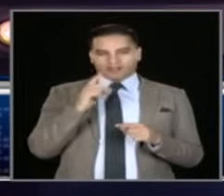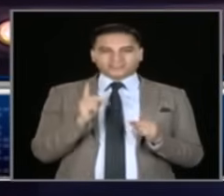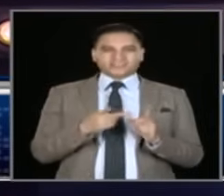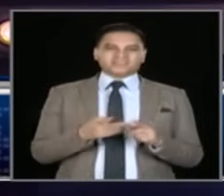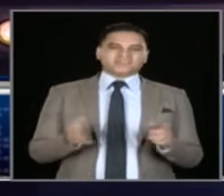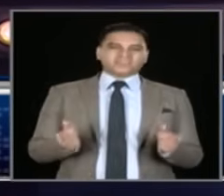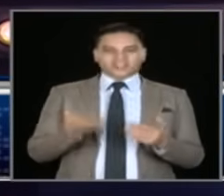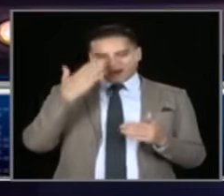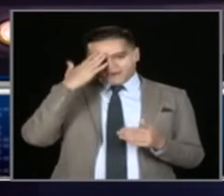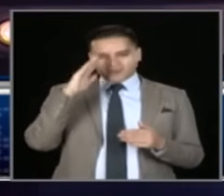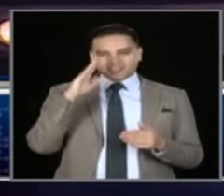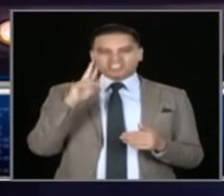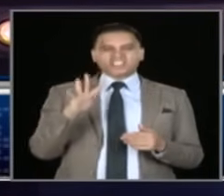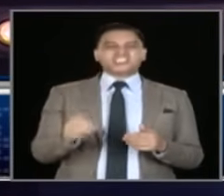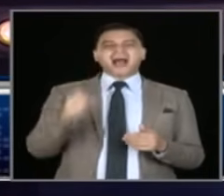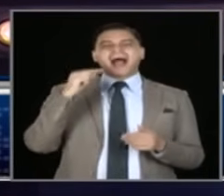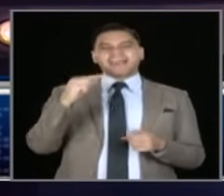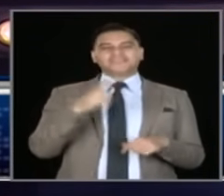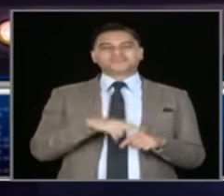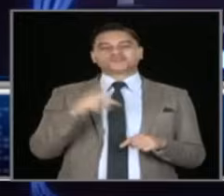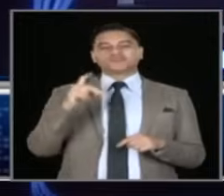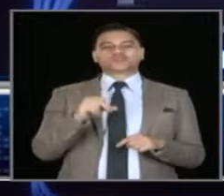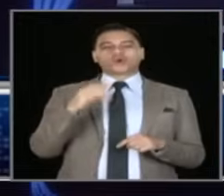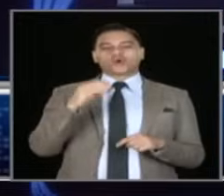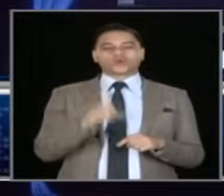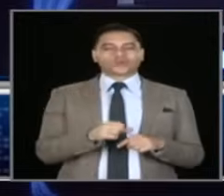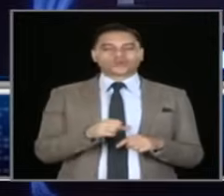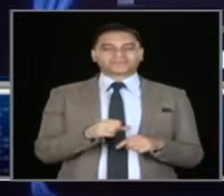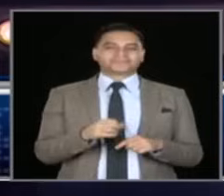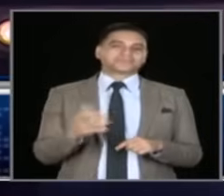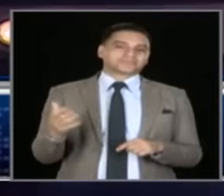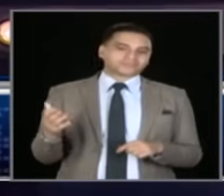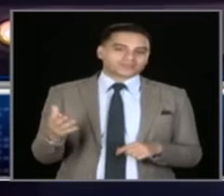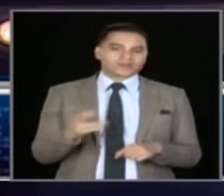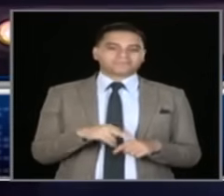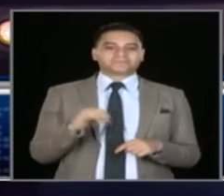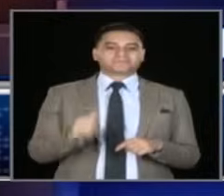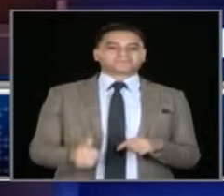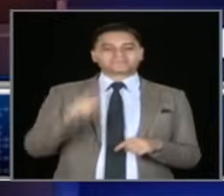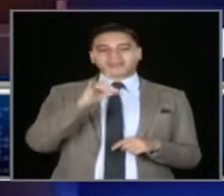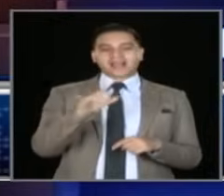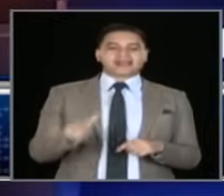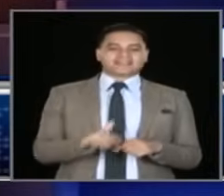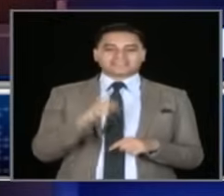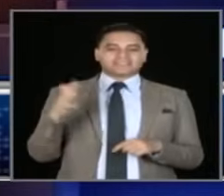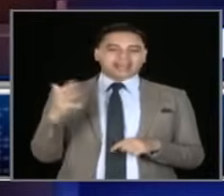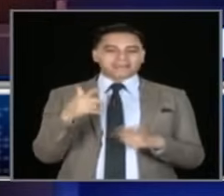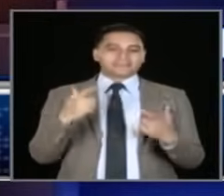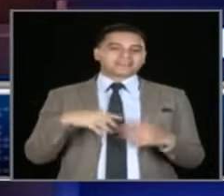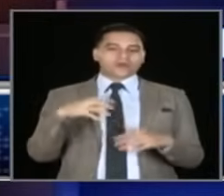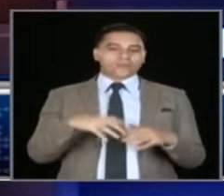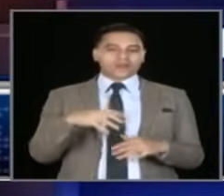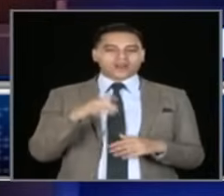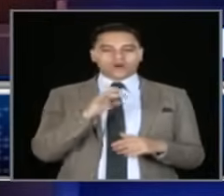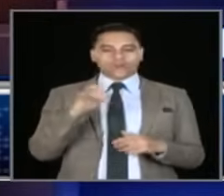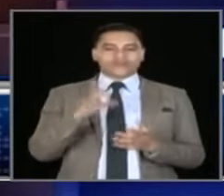يا سلام. شاد وتوجو وايه بقى ومين ومالي؟ عشان كده دايما بحط واحده زياده، دايما